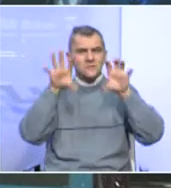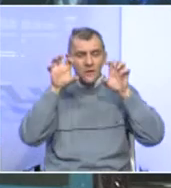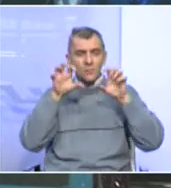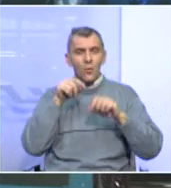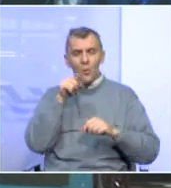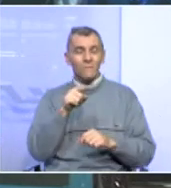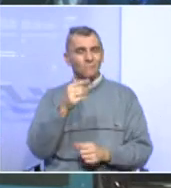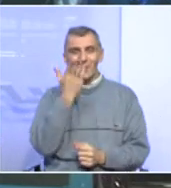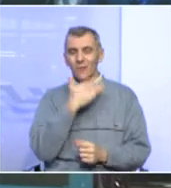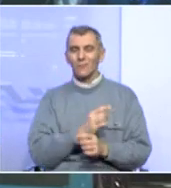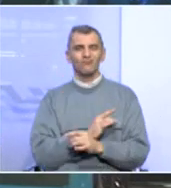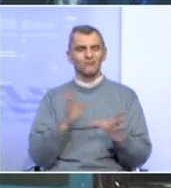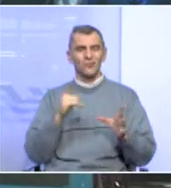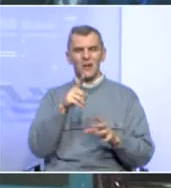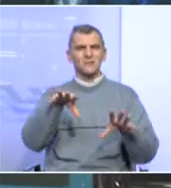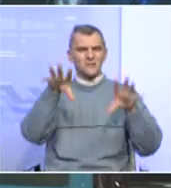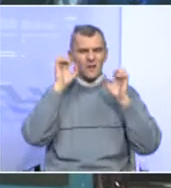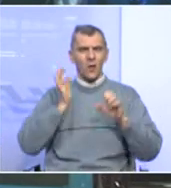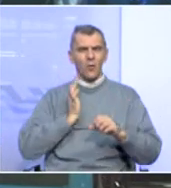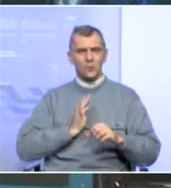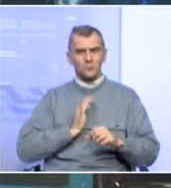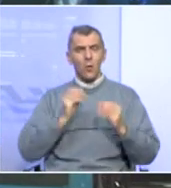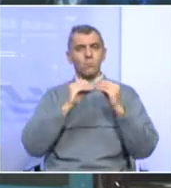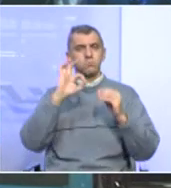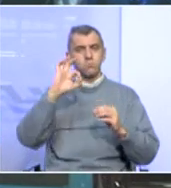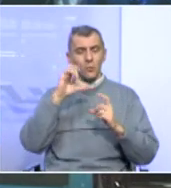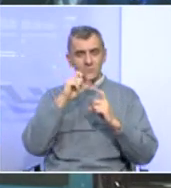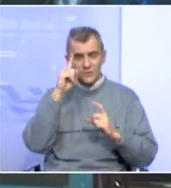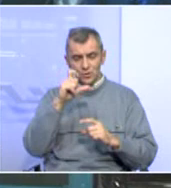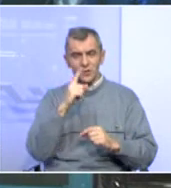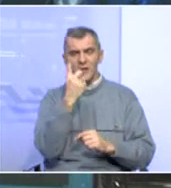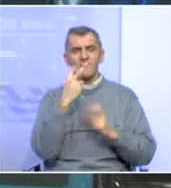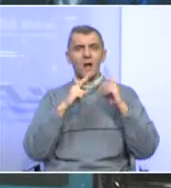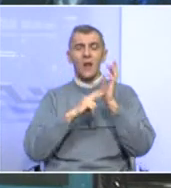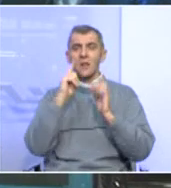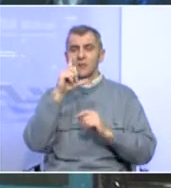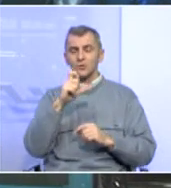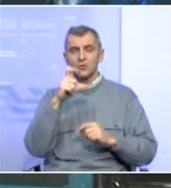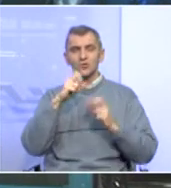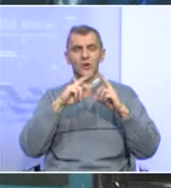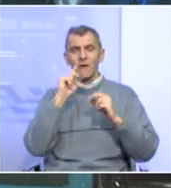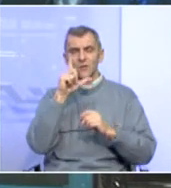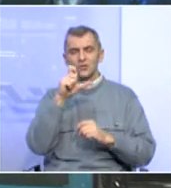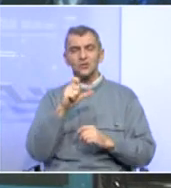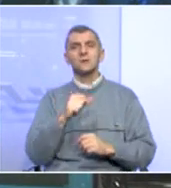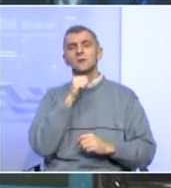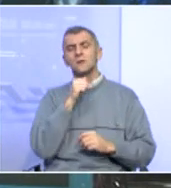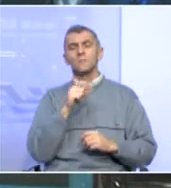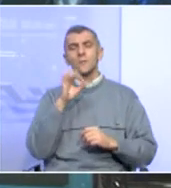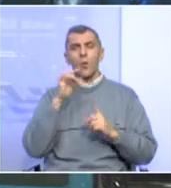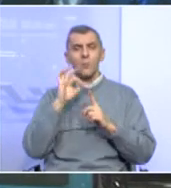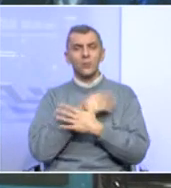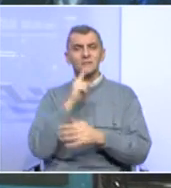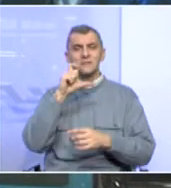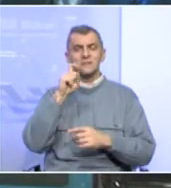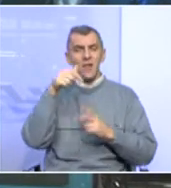Da su to shvatili i gospodin, prije svega Bosić, Ivanić, Čavić, i da opozicija radi svoje, a da su shvatili